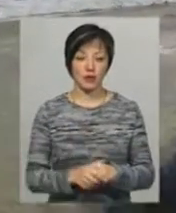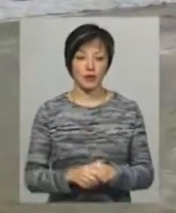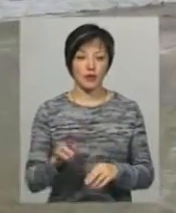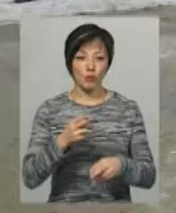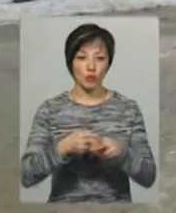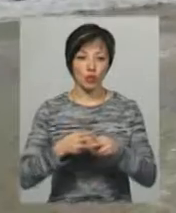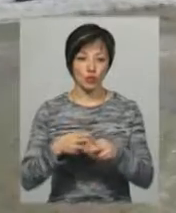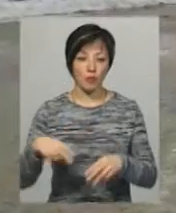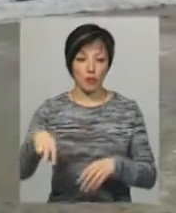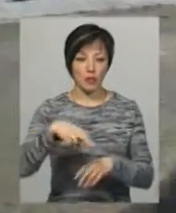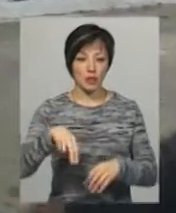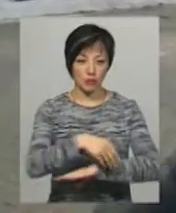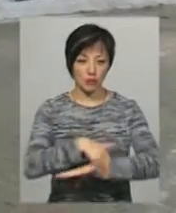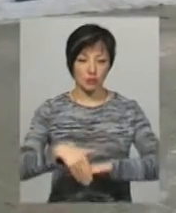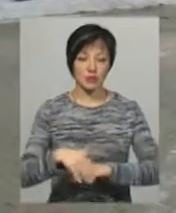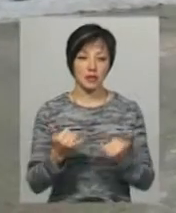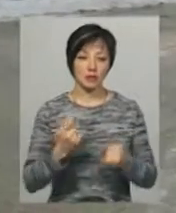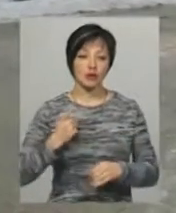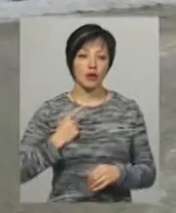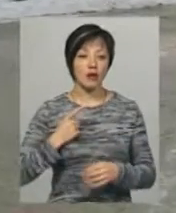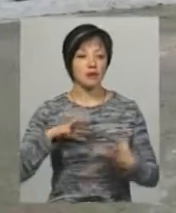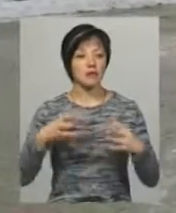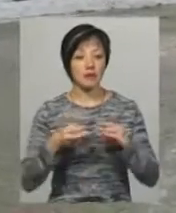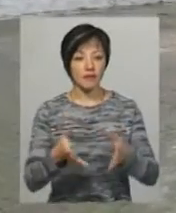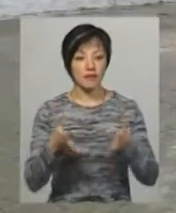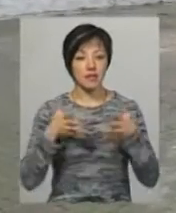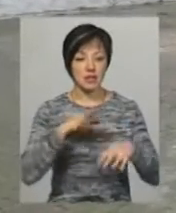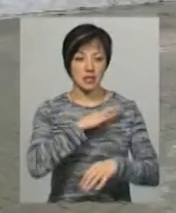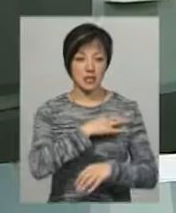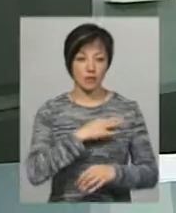ножом по вулиці. Будемо зараз чекати, що вияснить слідство.